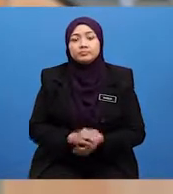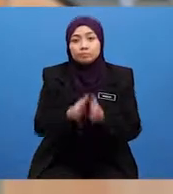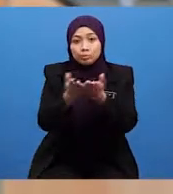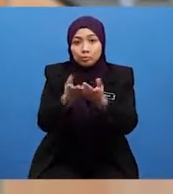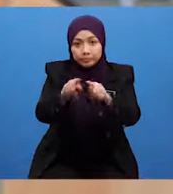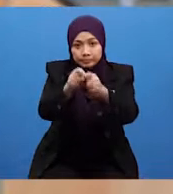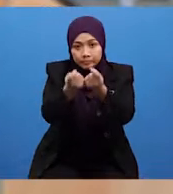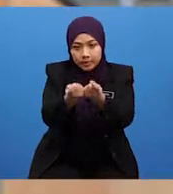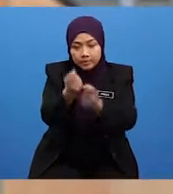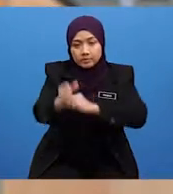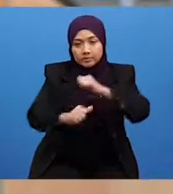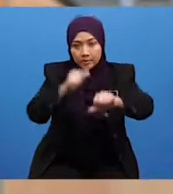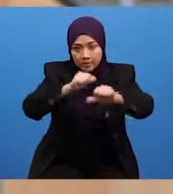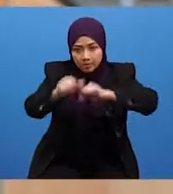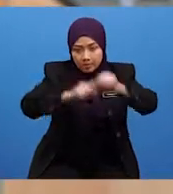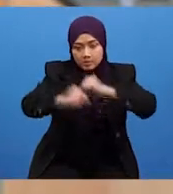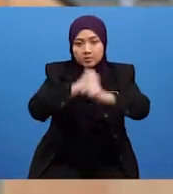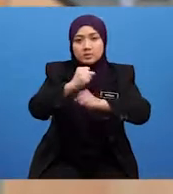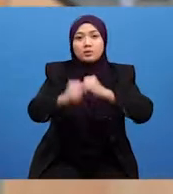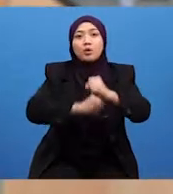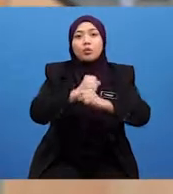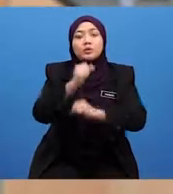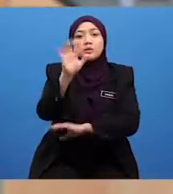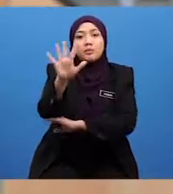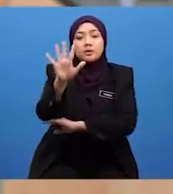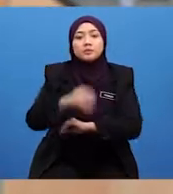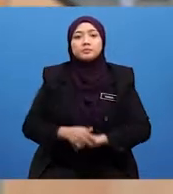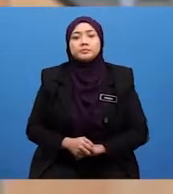teks sains tahun 5 untuk rujukan.